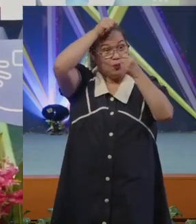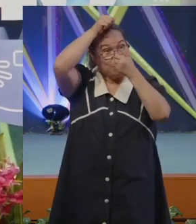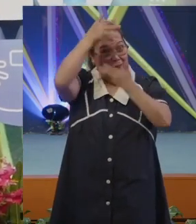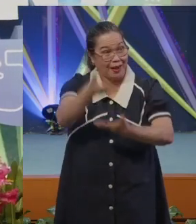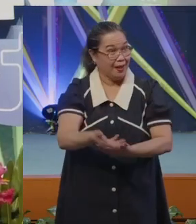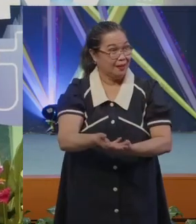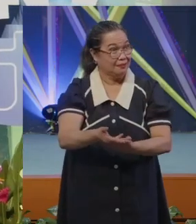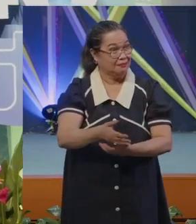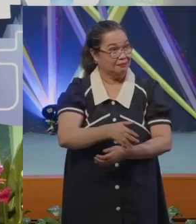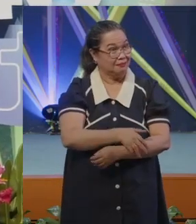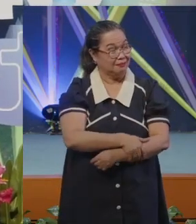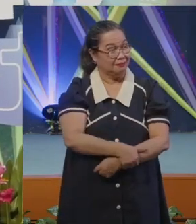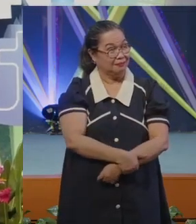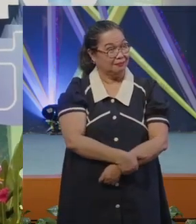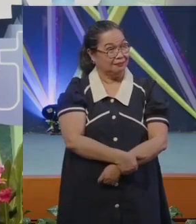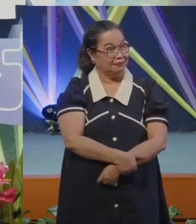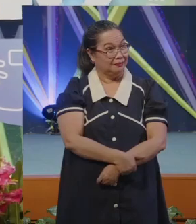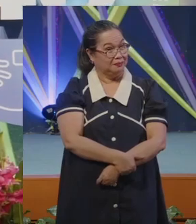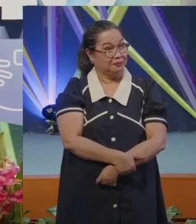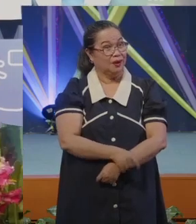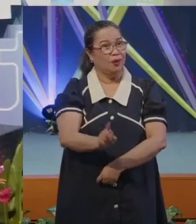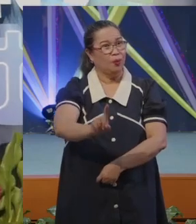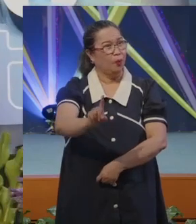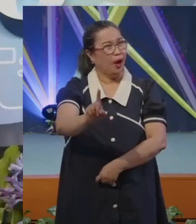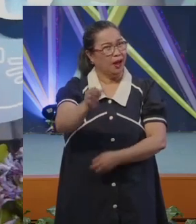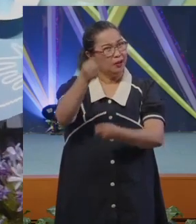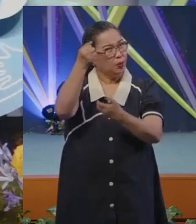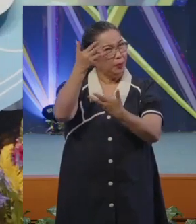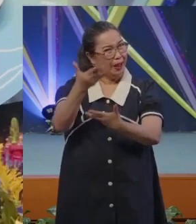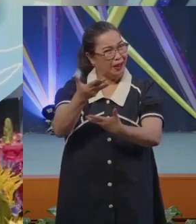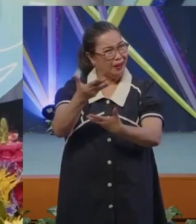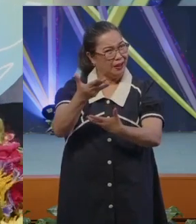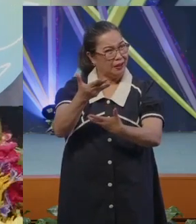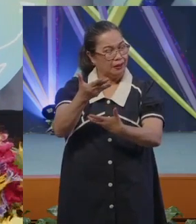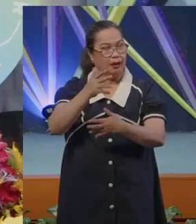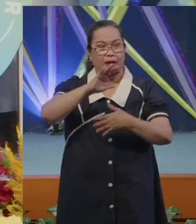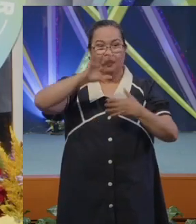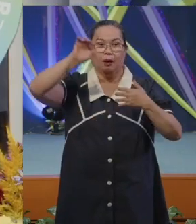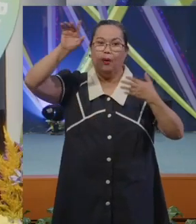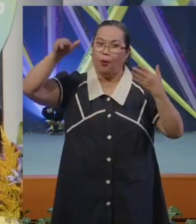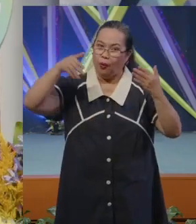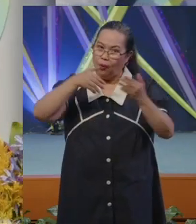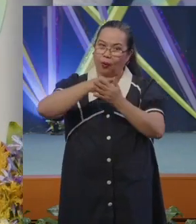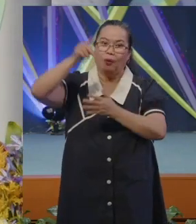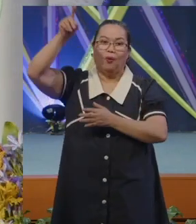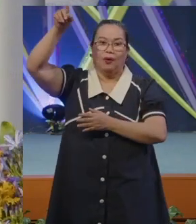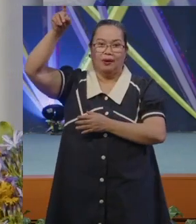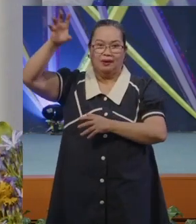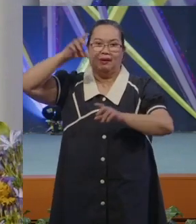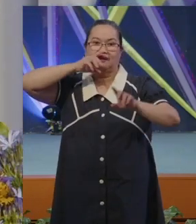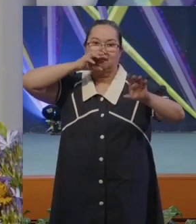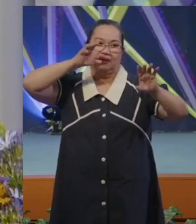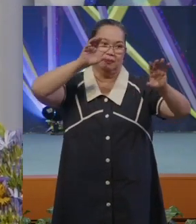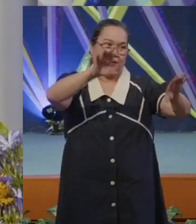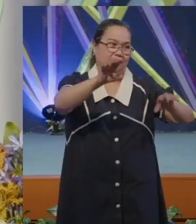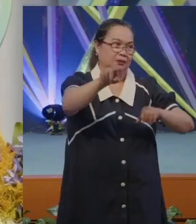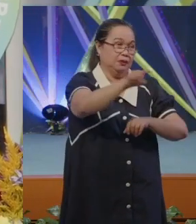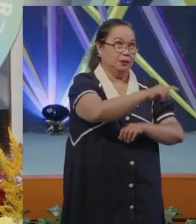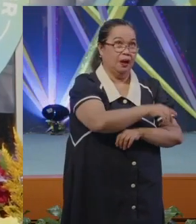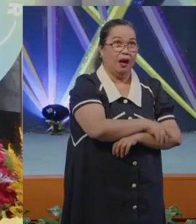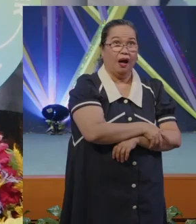obey. To obey what? All that I have commanded you. Ano yung